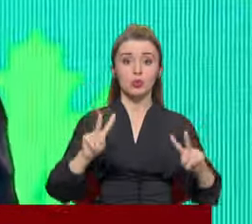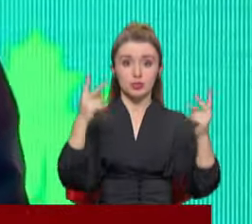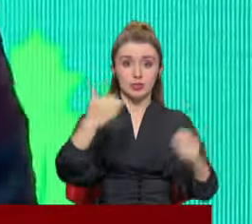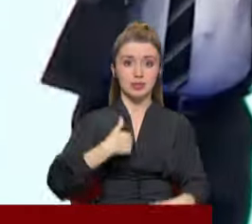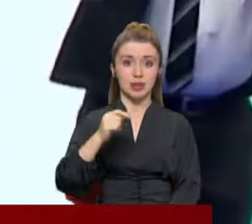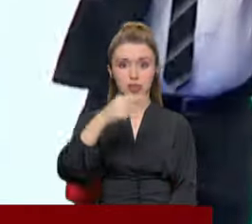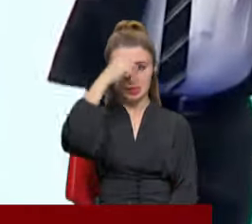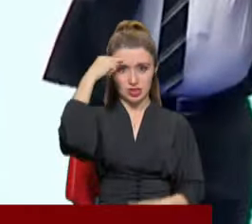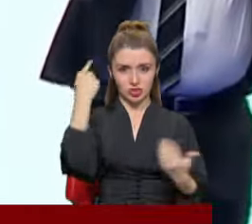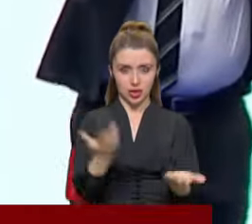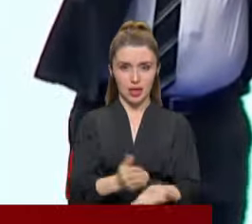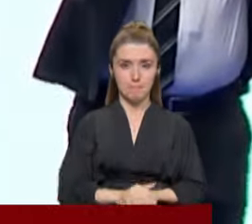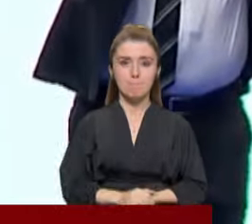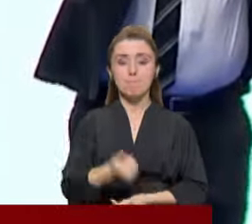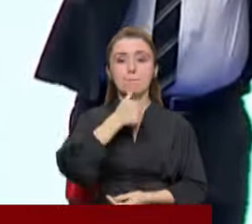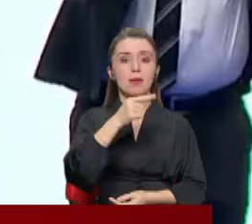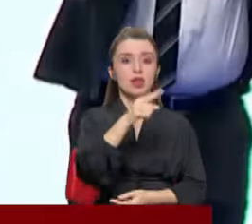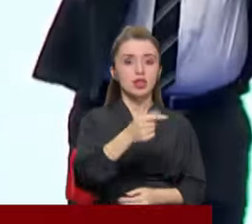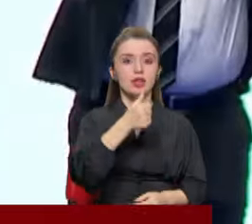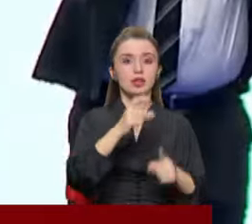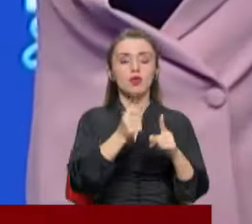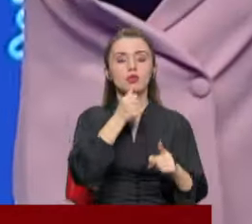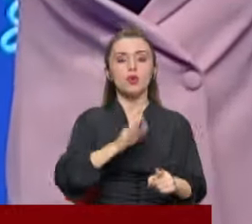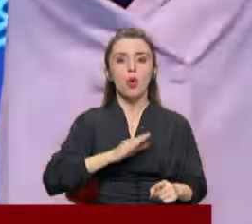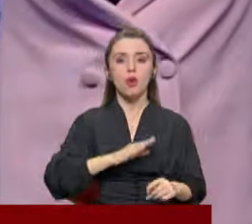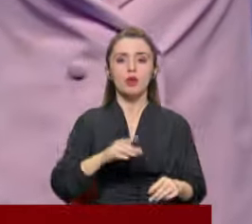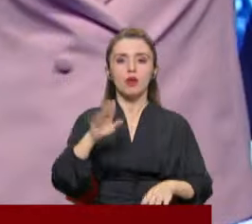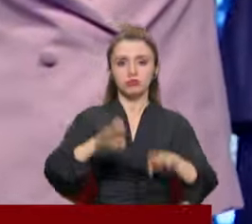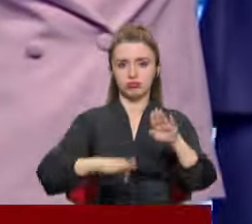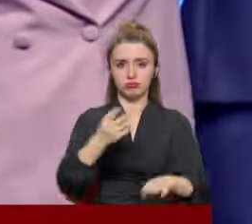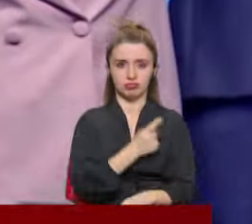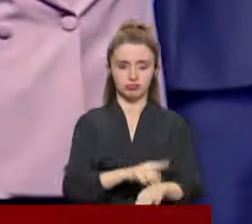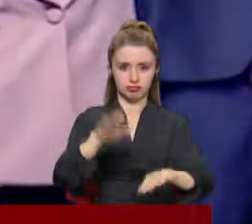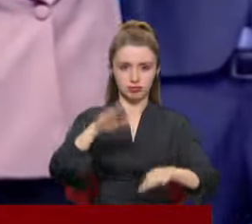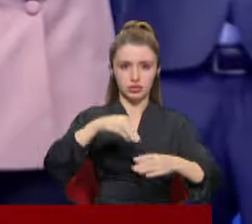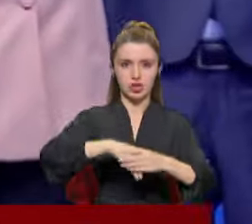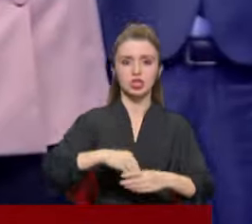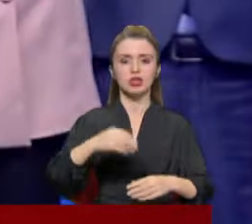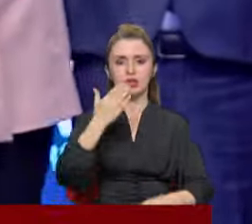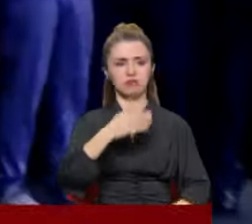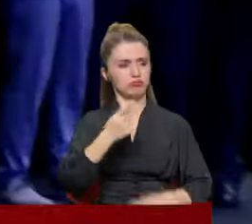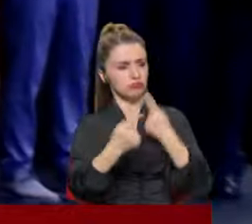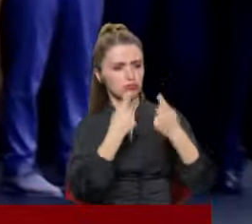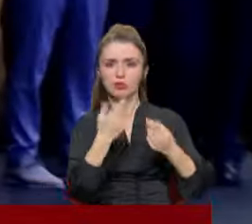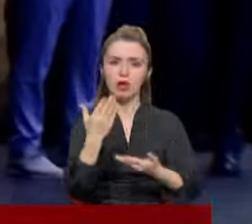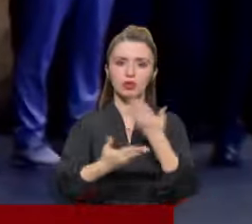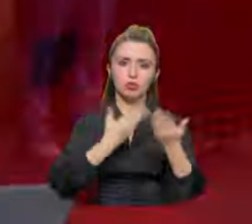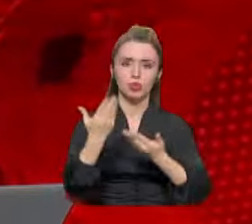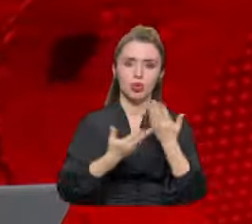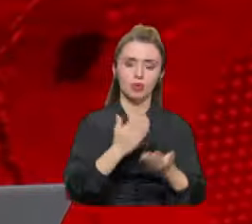yapacağız Allah'ın izniyle. Davutoğlu da Babacan da aday tanıtım toplantılarında yerel seçim için iddialarını ortaya koydular.